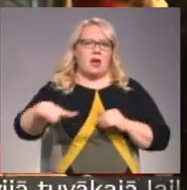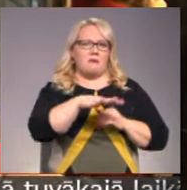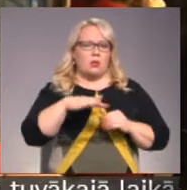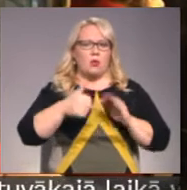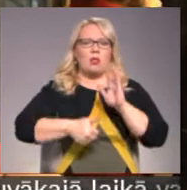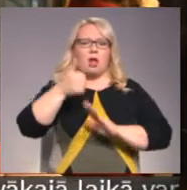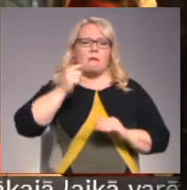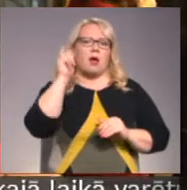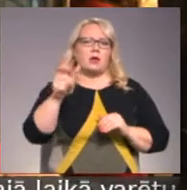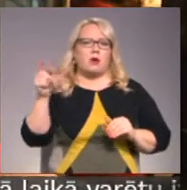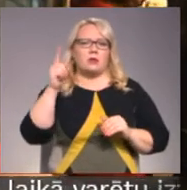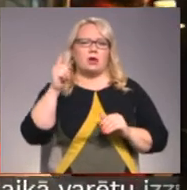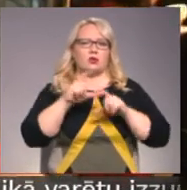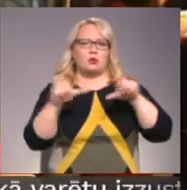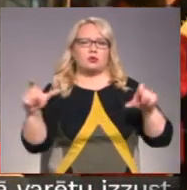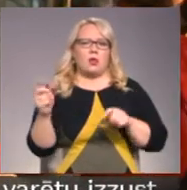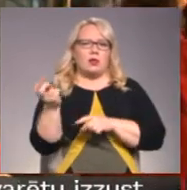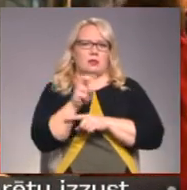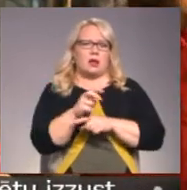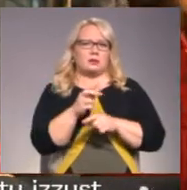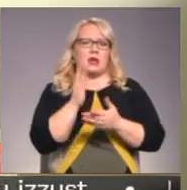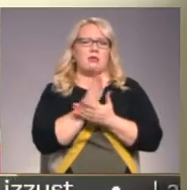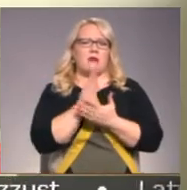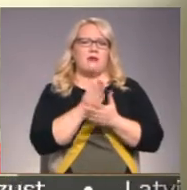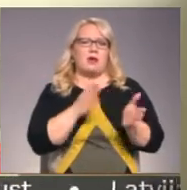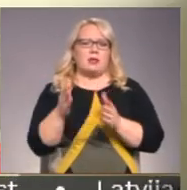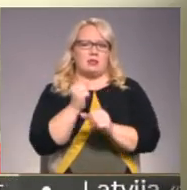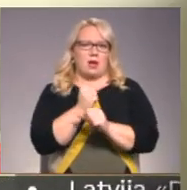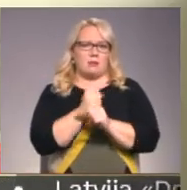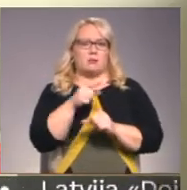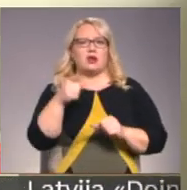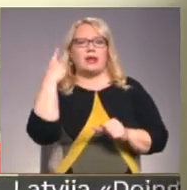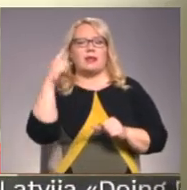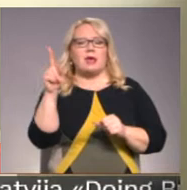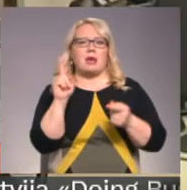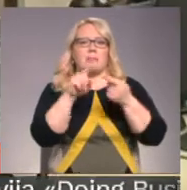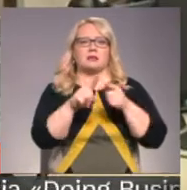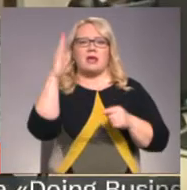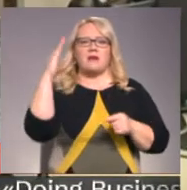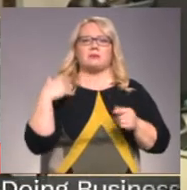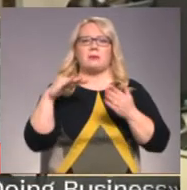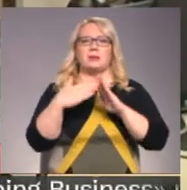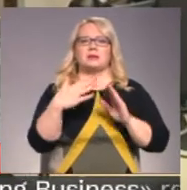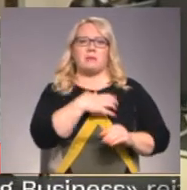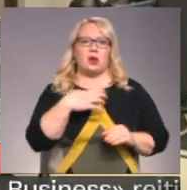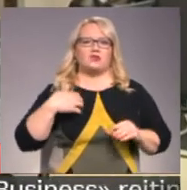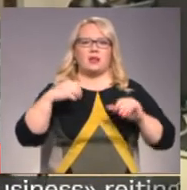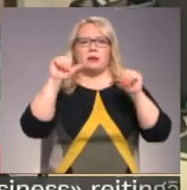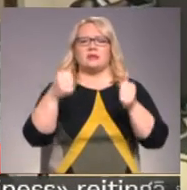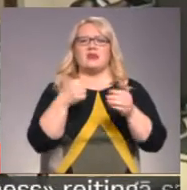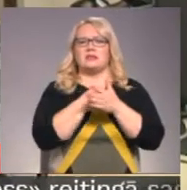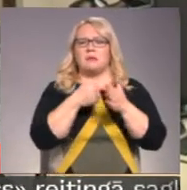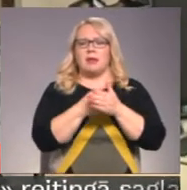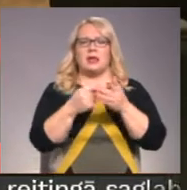labāk tie jaunieši arī no tās skolas nāks ārā gatavāki darbam. Šai iniciatīvai pieslēgusies arī Ventspils pilsētas pašvaldība, izveidojot